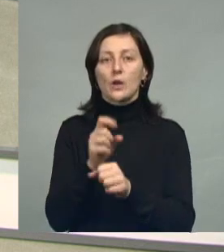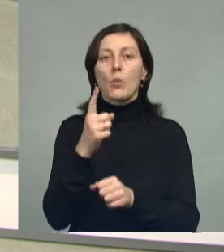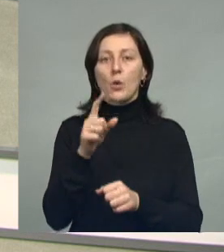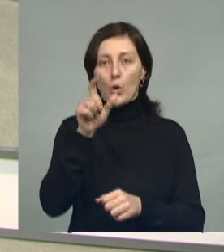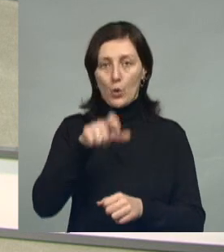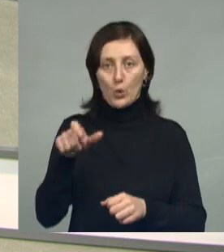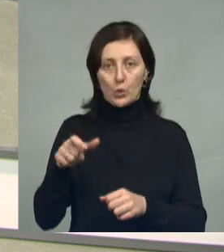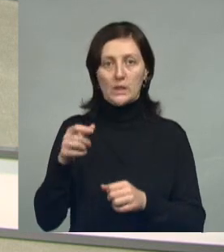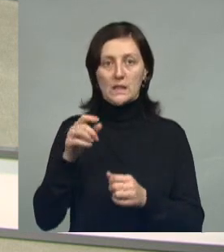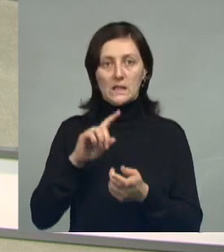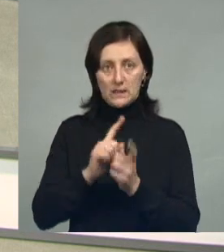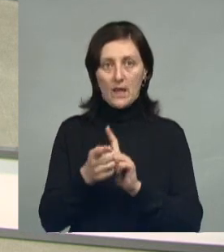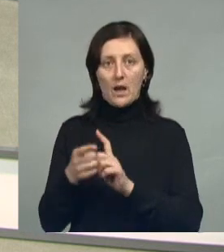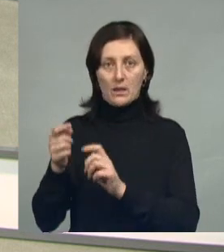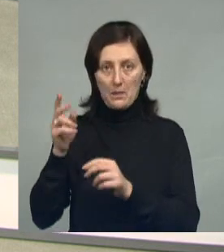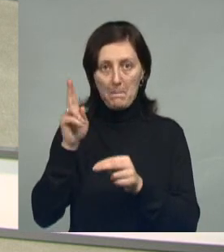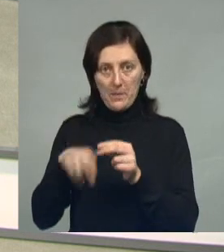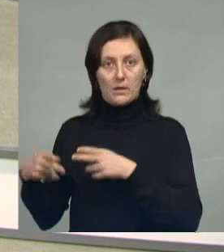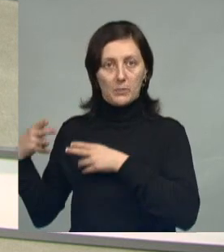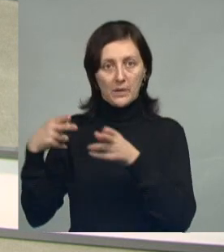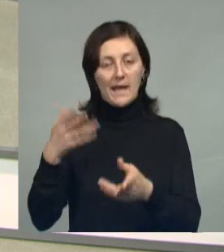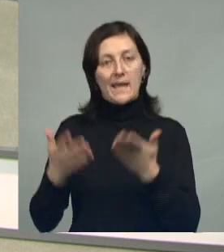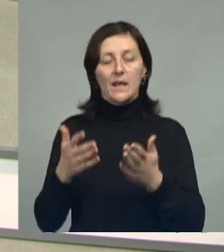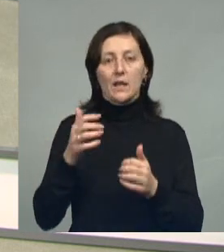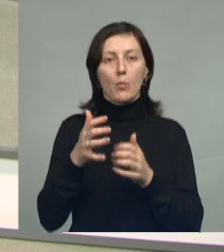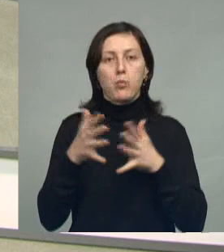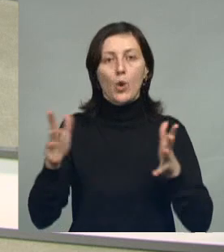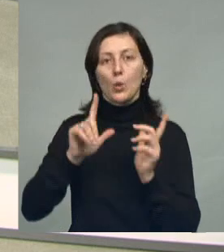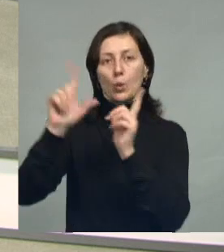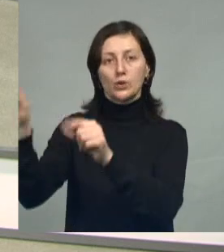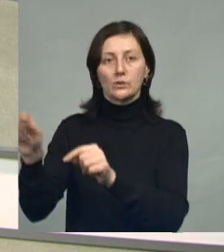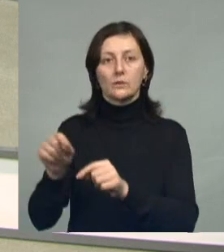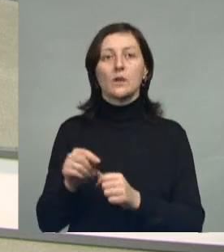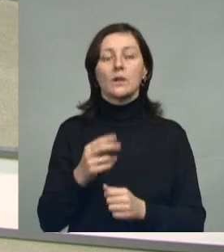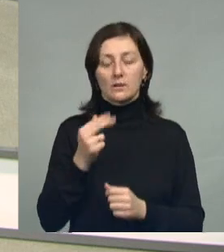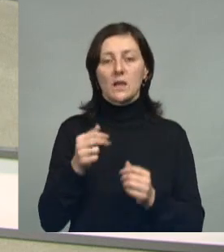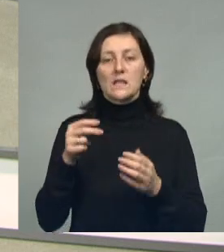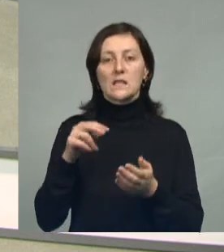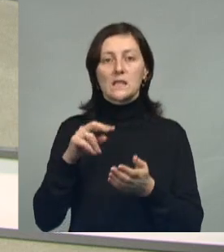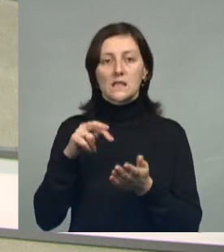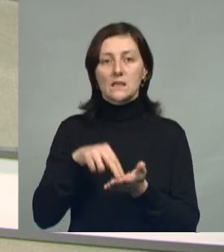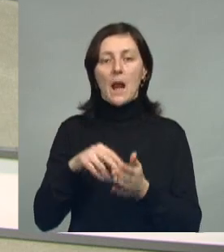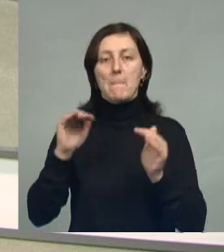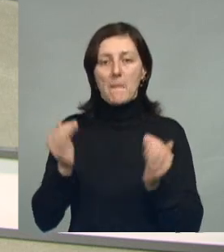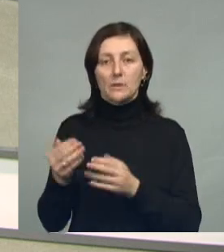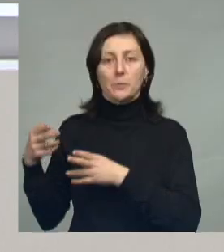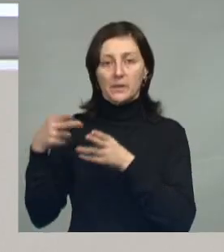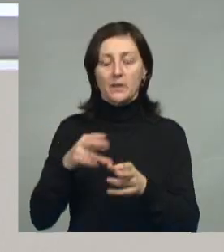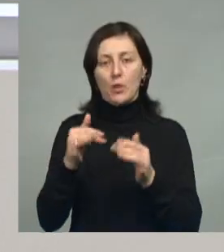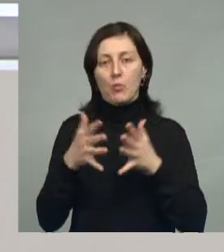к нам реже приезжать или чаще уезжать стали реже и приезжать и уезжать то есть в целом процесс миграции